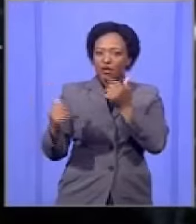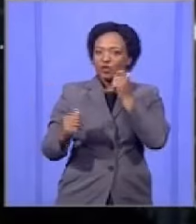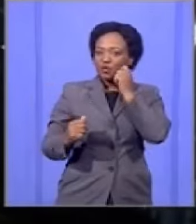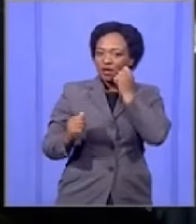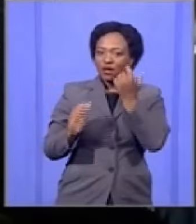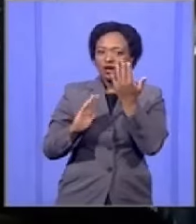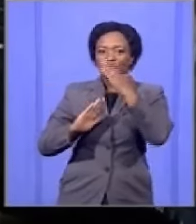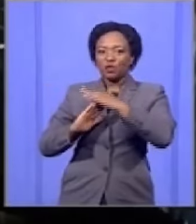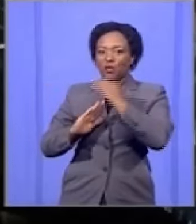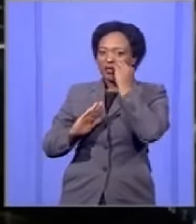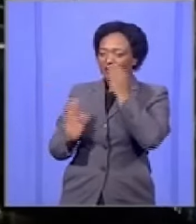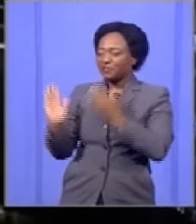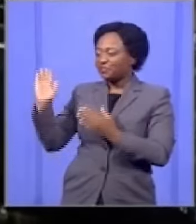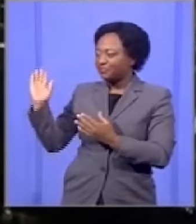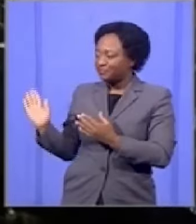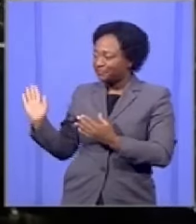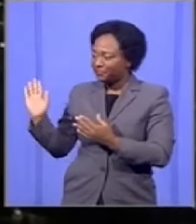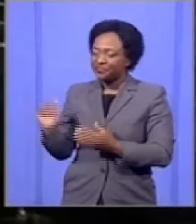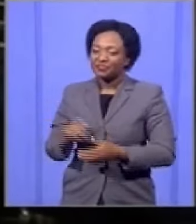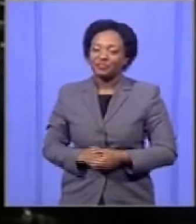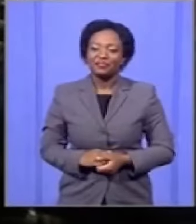iketle mmogo ka tshedimosetso.